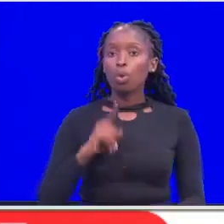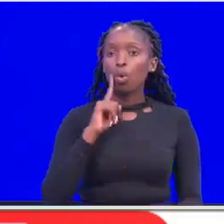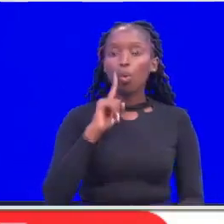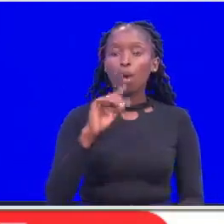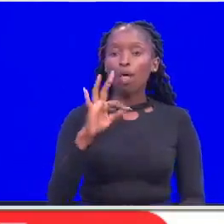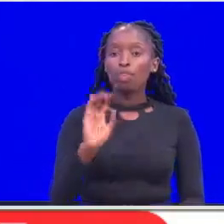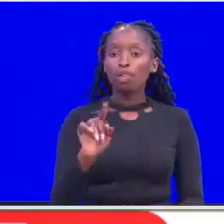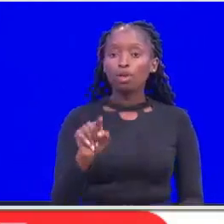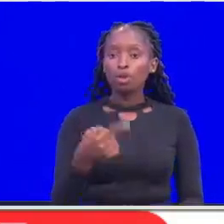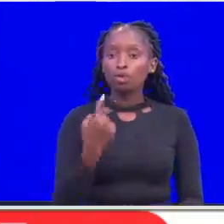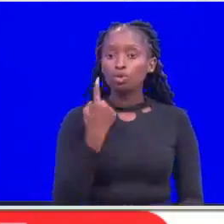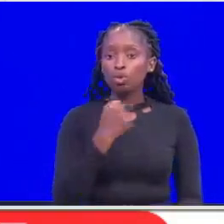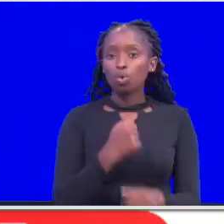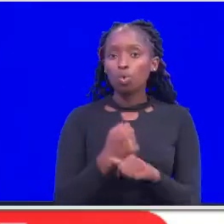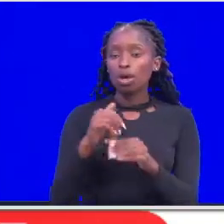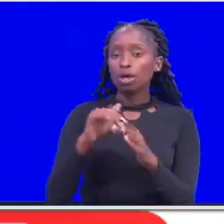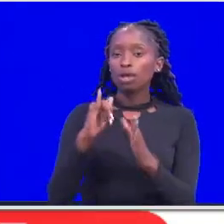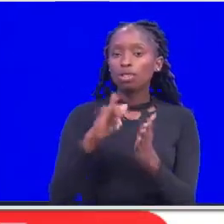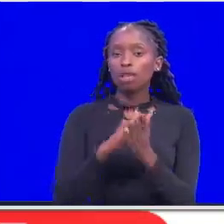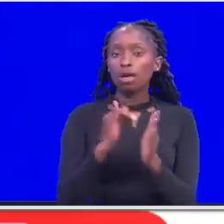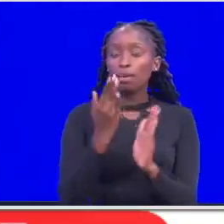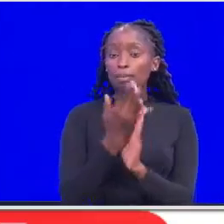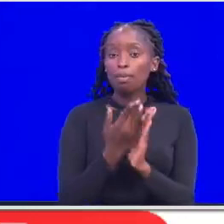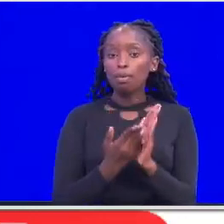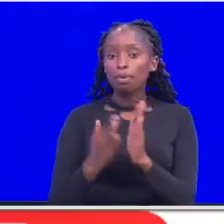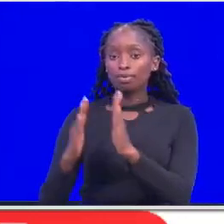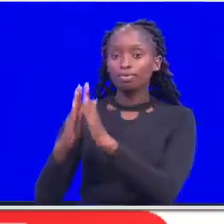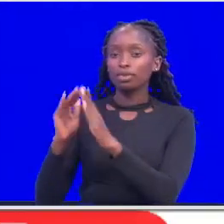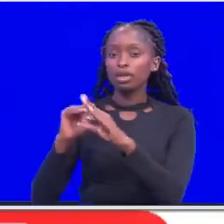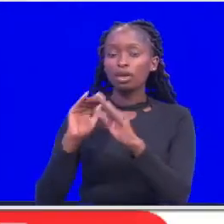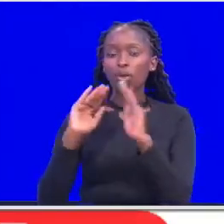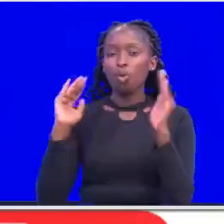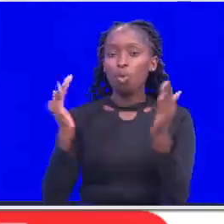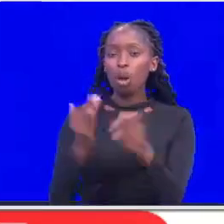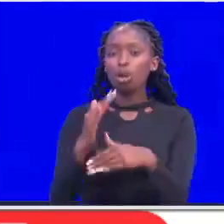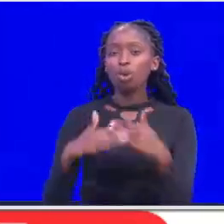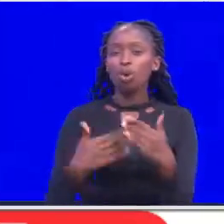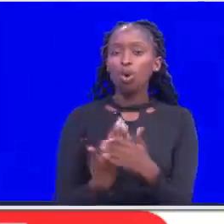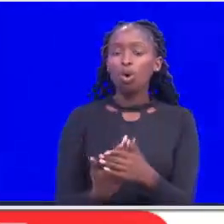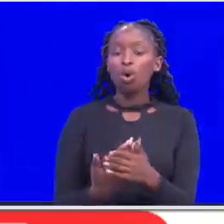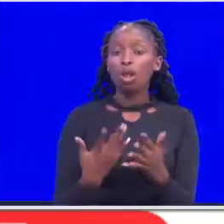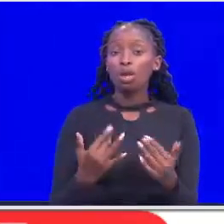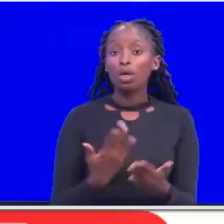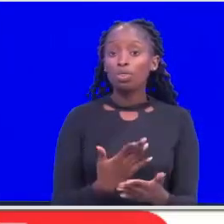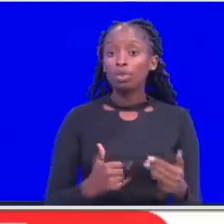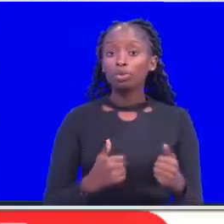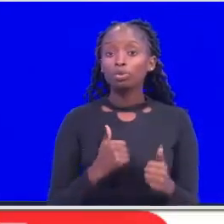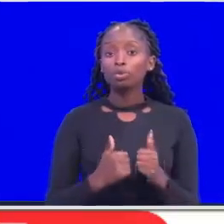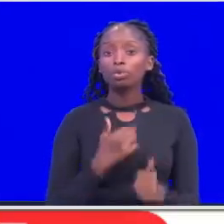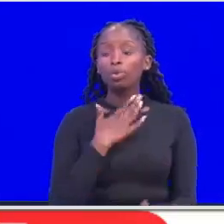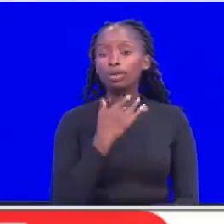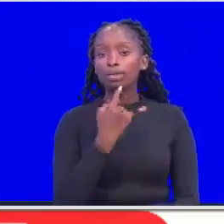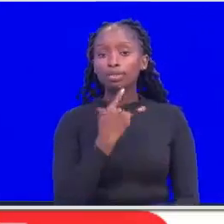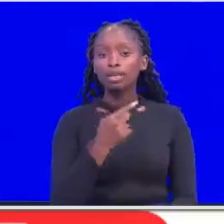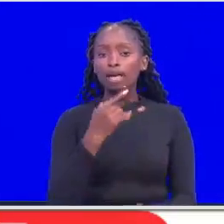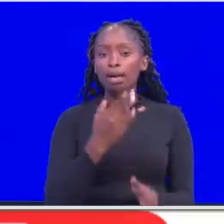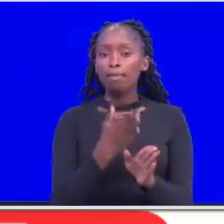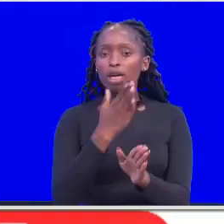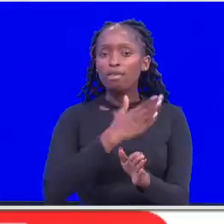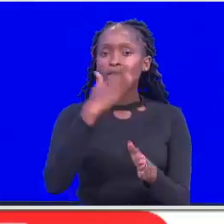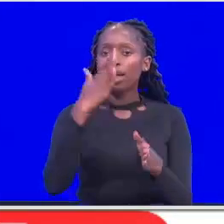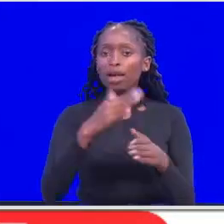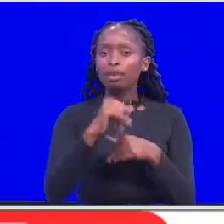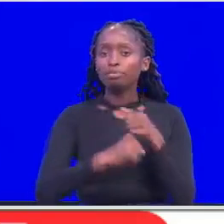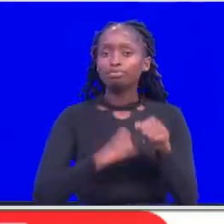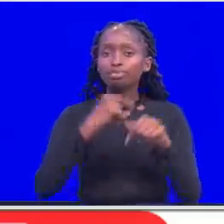130,000 wanafanya kazi katika program ya housing Kenya mzima. Ile kitu mimi nataka kabla ya mwisho wa mwaka huu, lazima tuwe